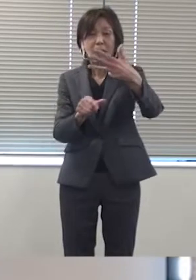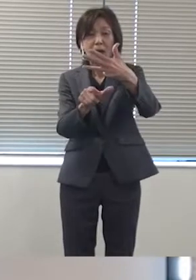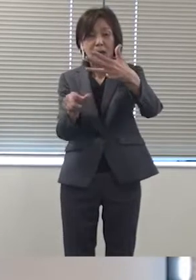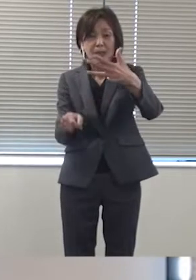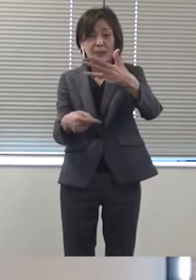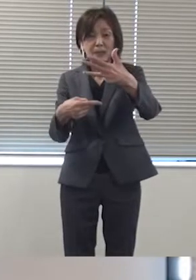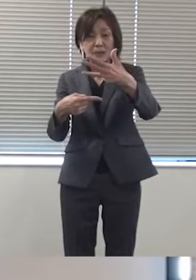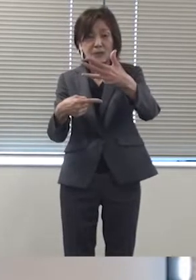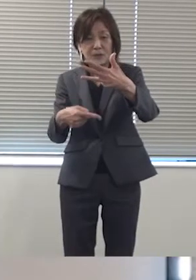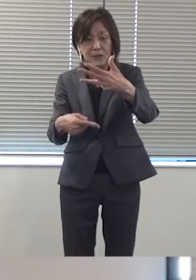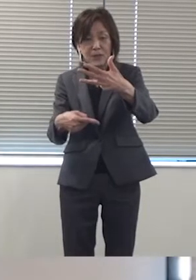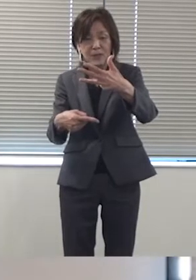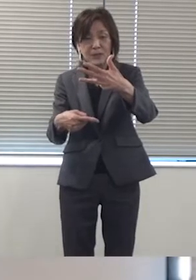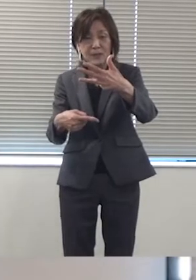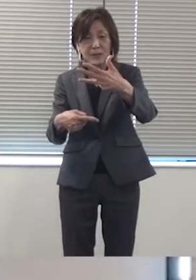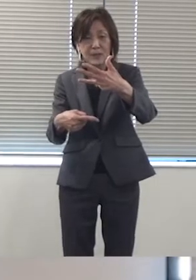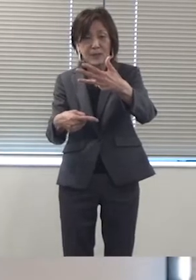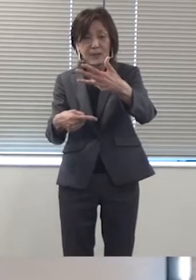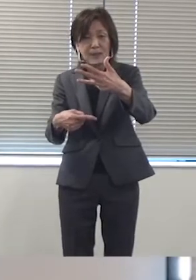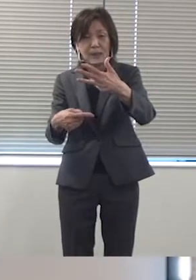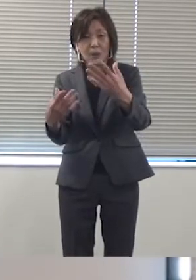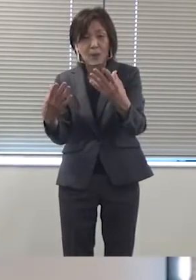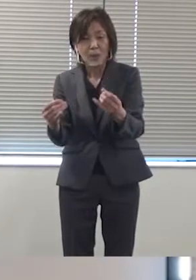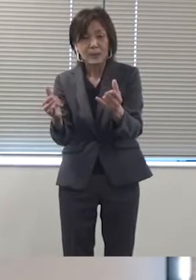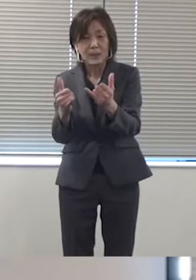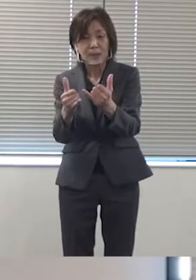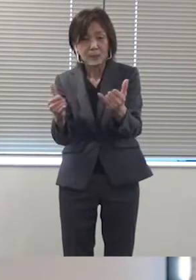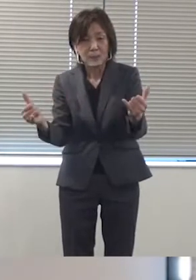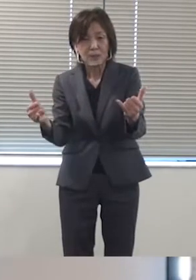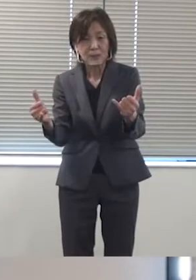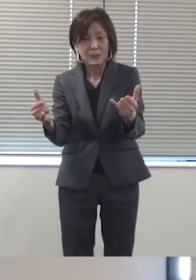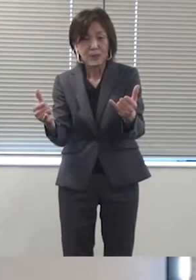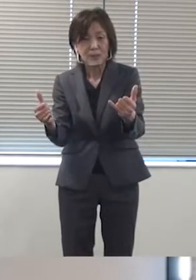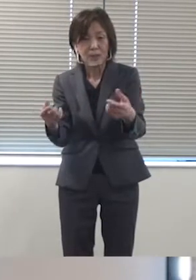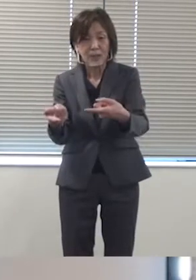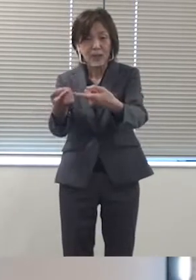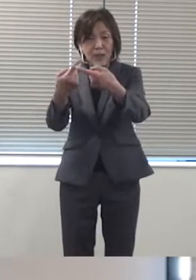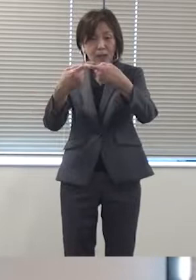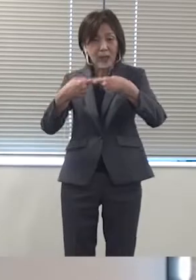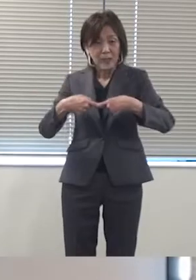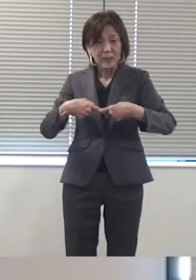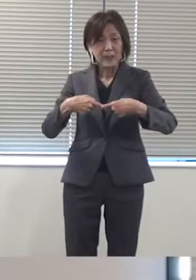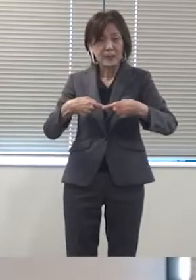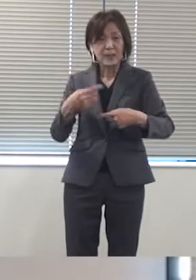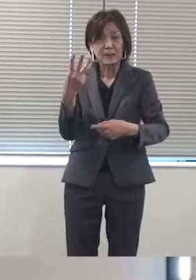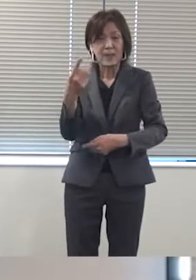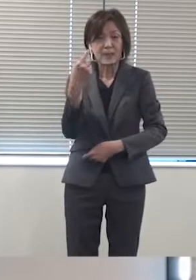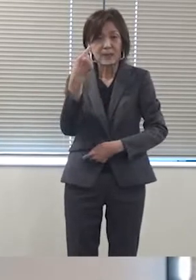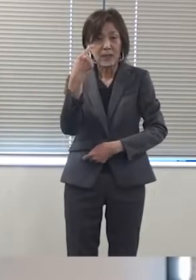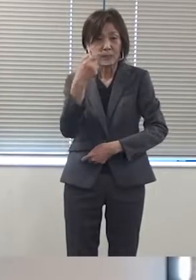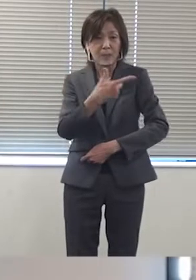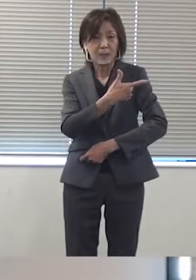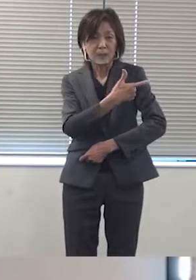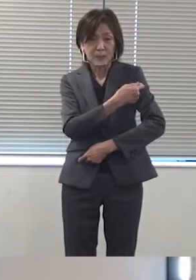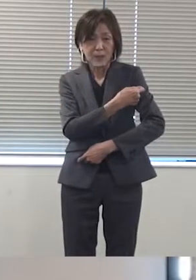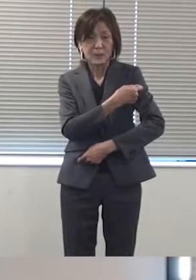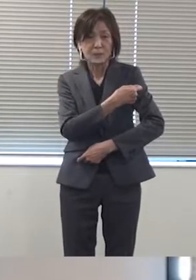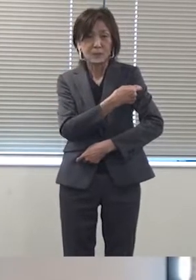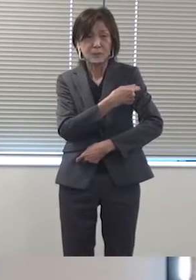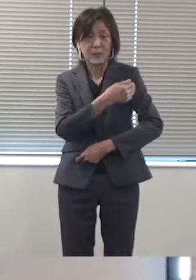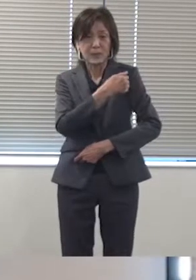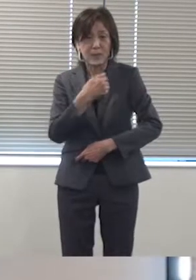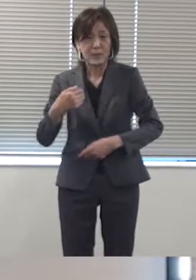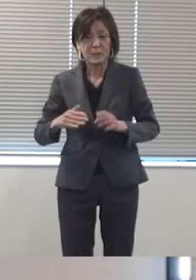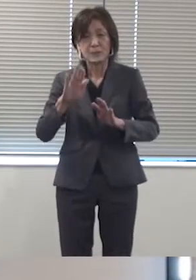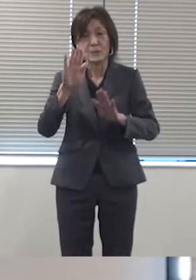2回目終わった方まで今回グループとして新たに入っていくということで、調整をしながら、またワクチンの接種量を見